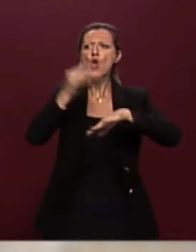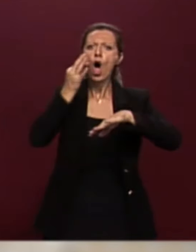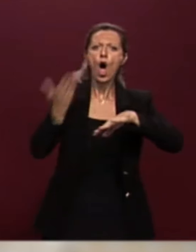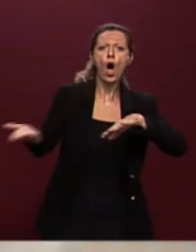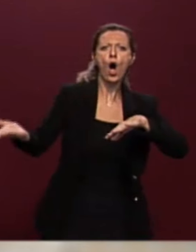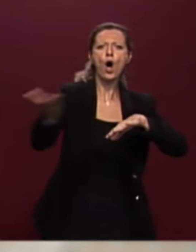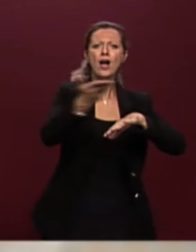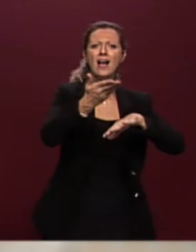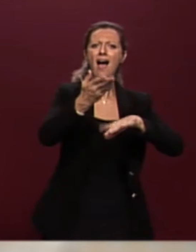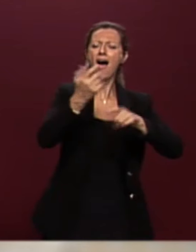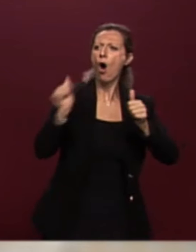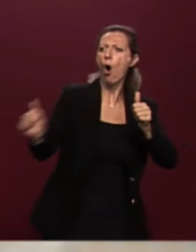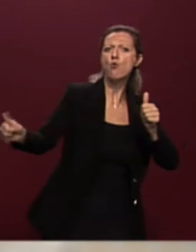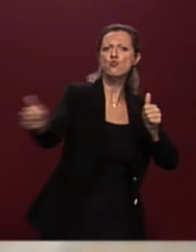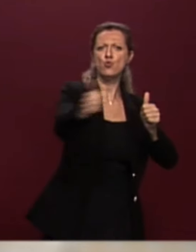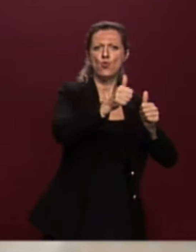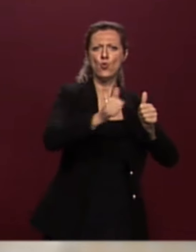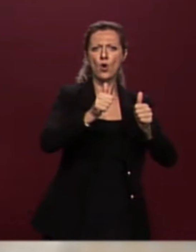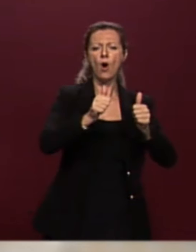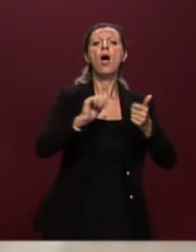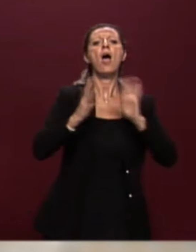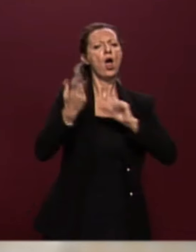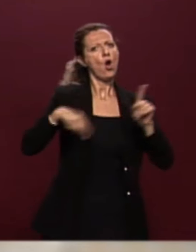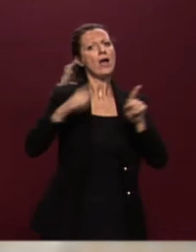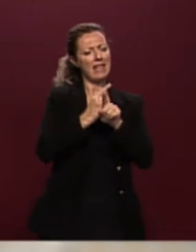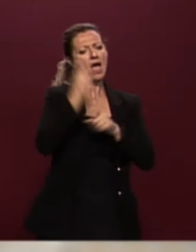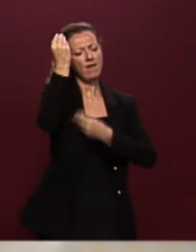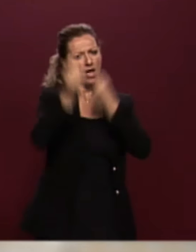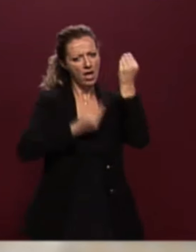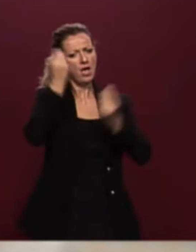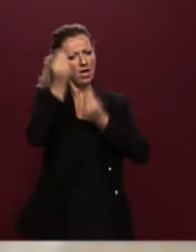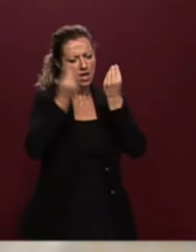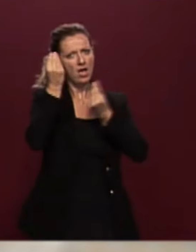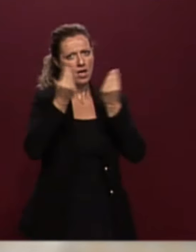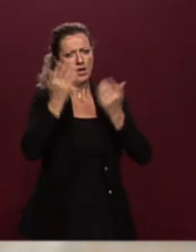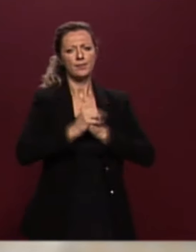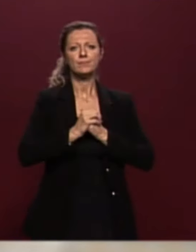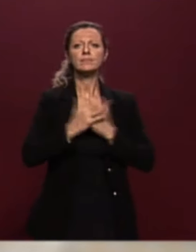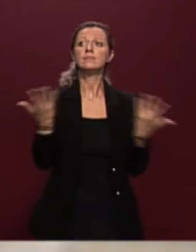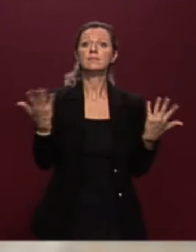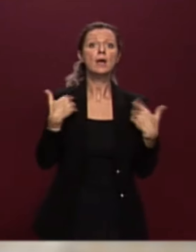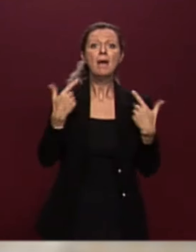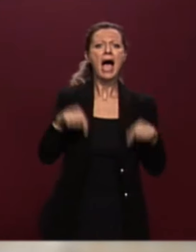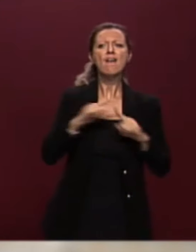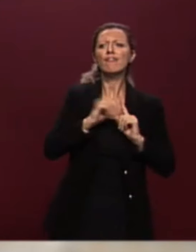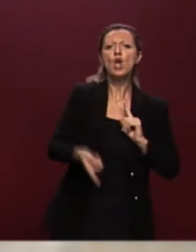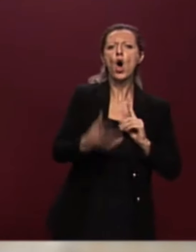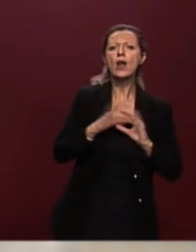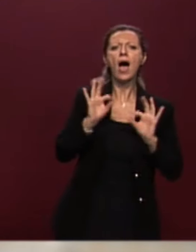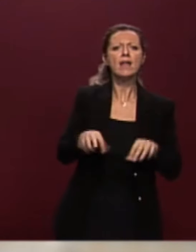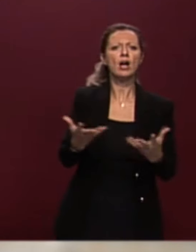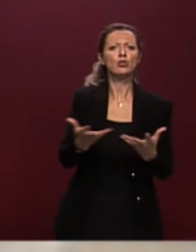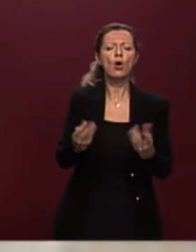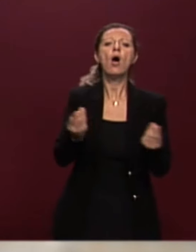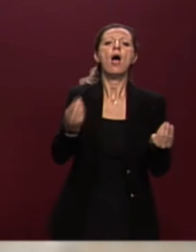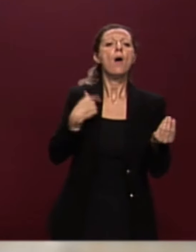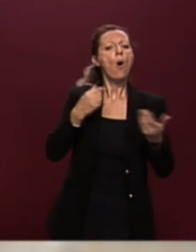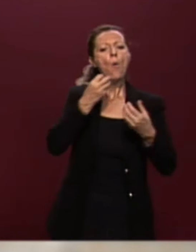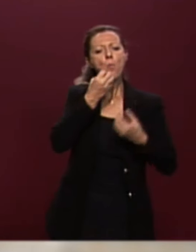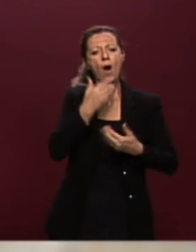ci tocca direttamente e ci mette in discussione. A che punto siamo? Quali sono le buone pratiche da